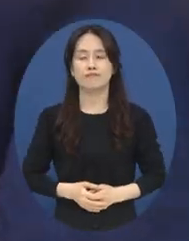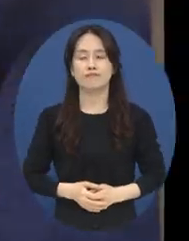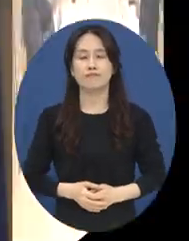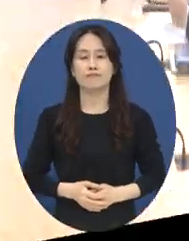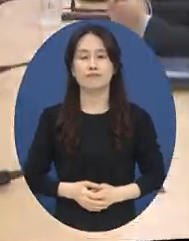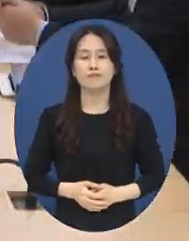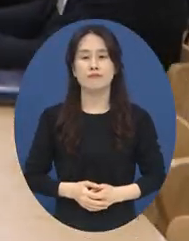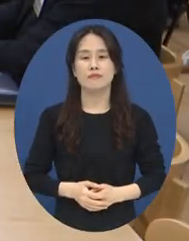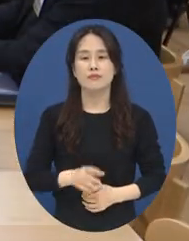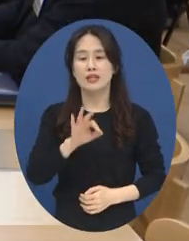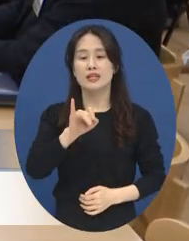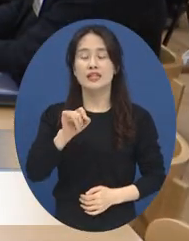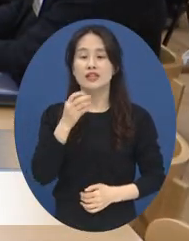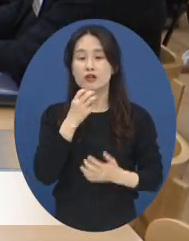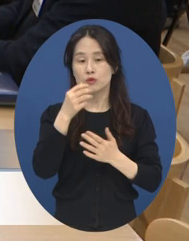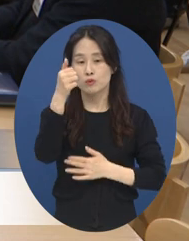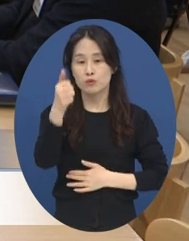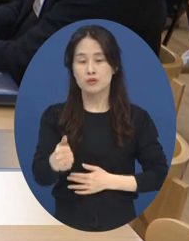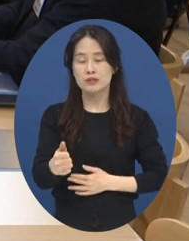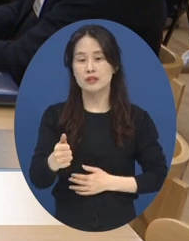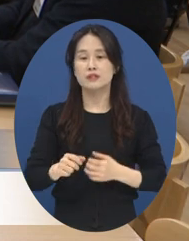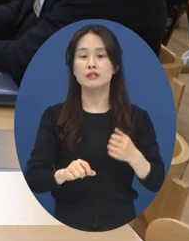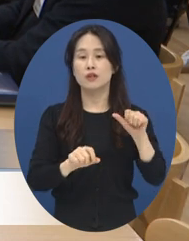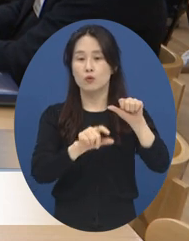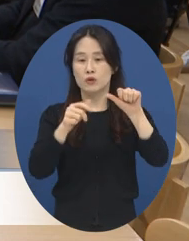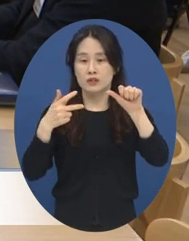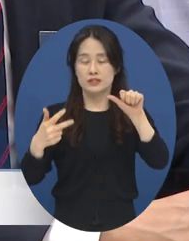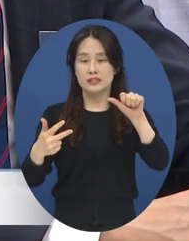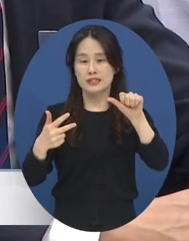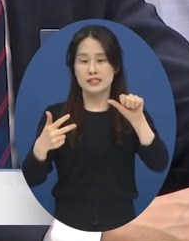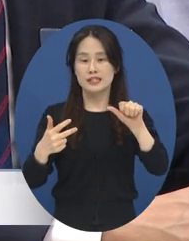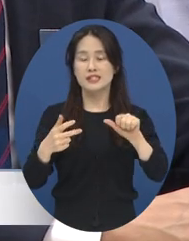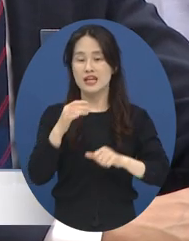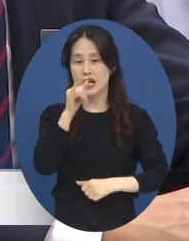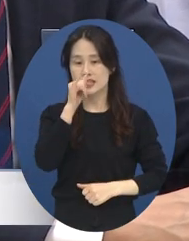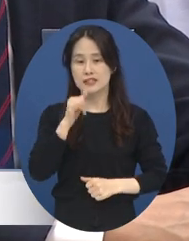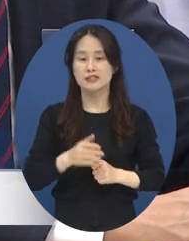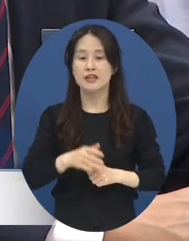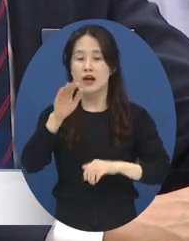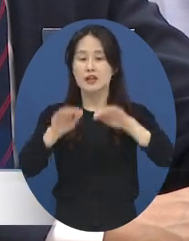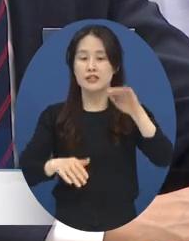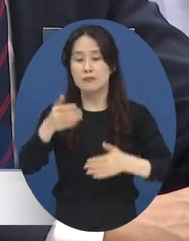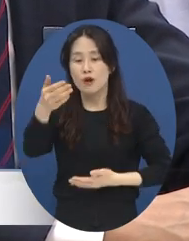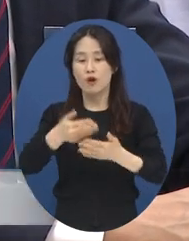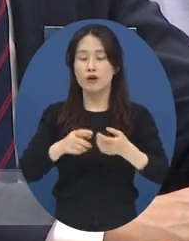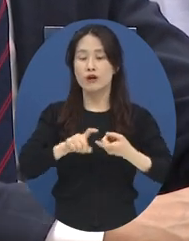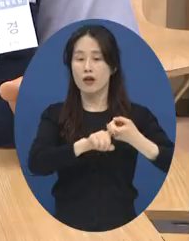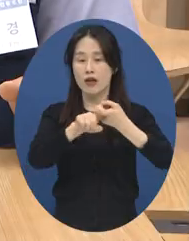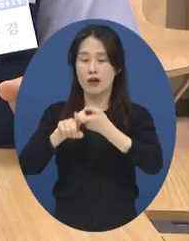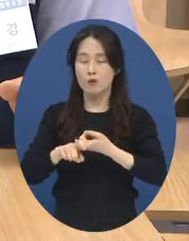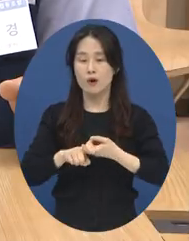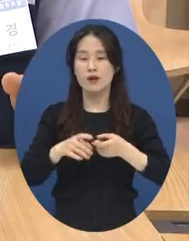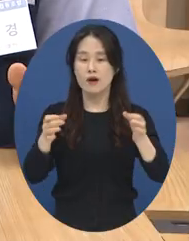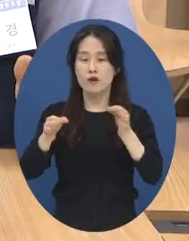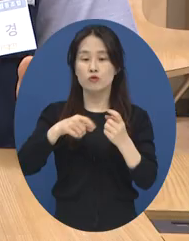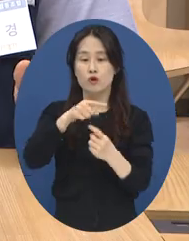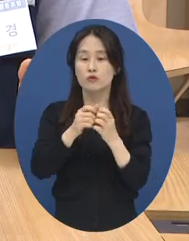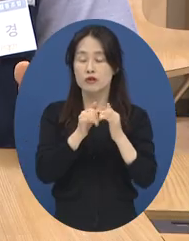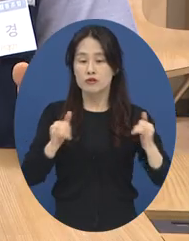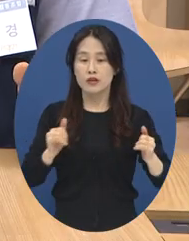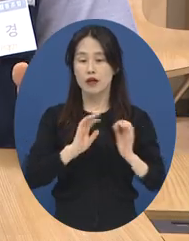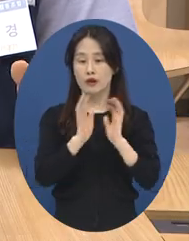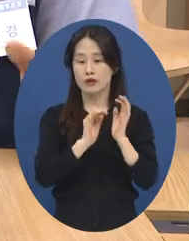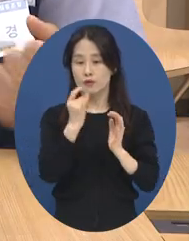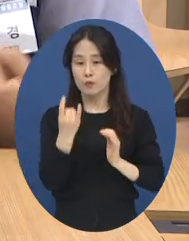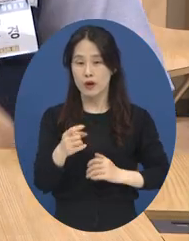발생했습니다. 이재명 경기도지사는 7일 경기도청에서 열린 경기지역화폐 차별거래 관련 자영업자